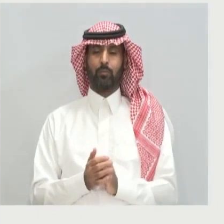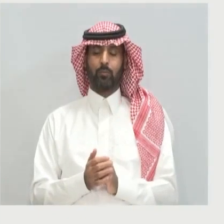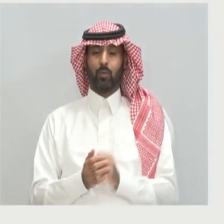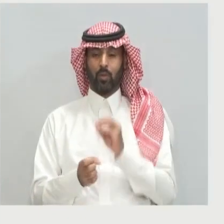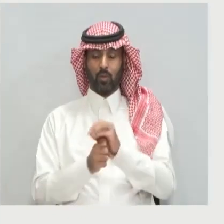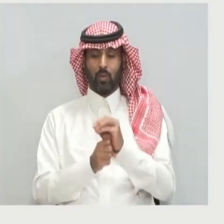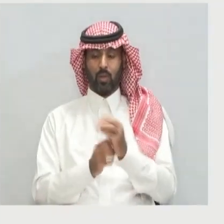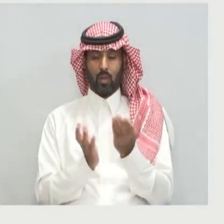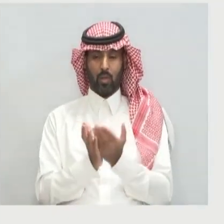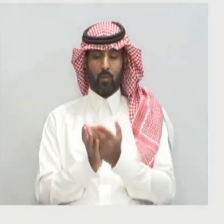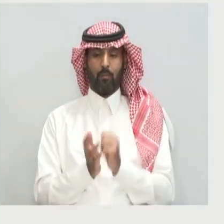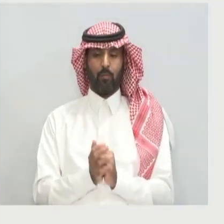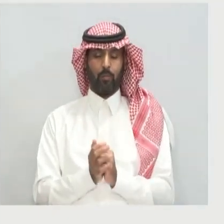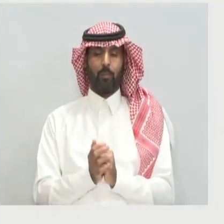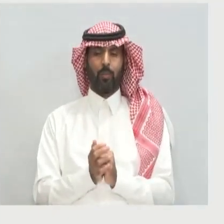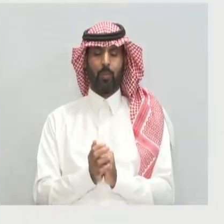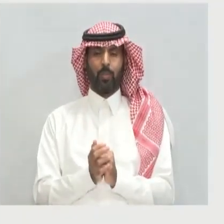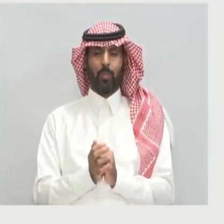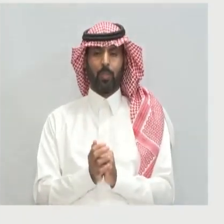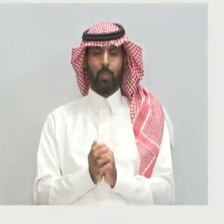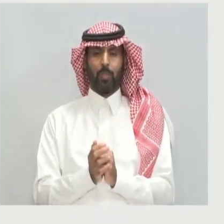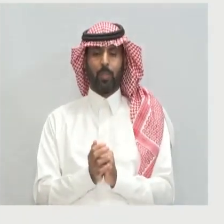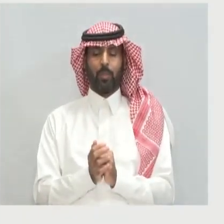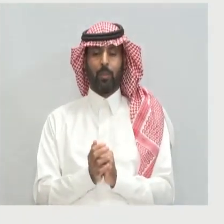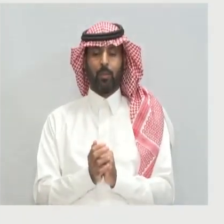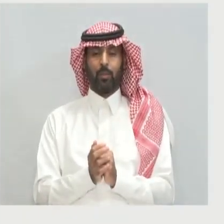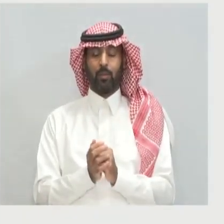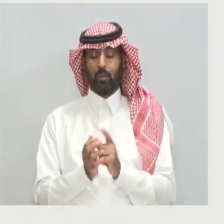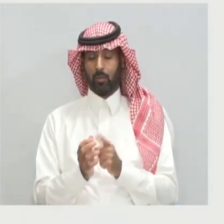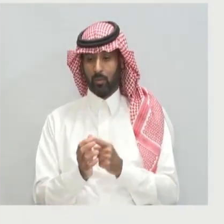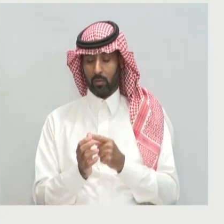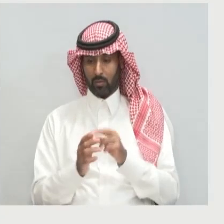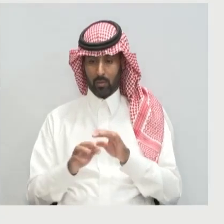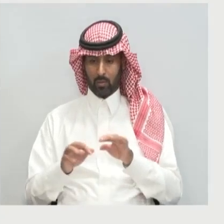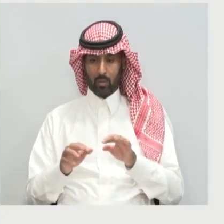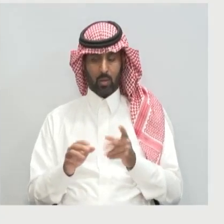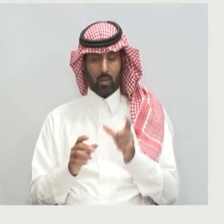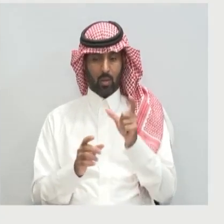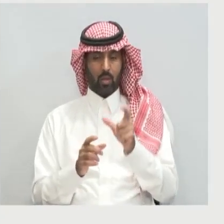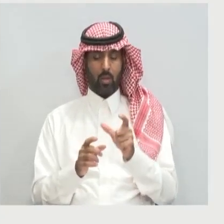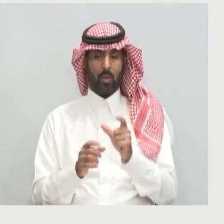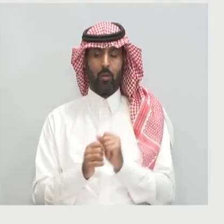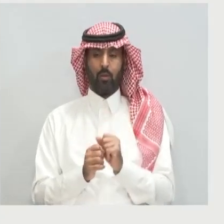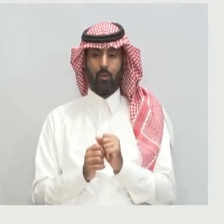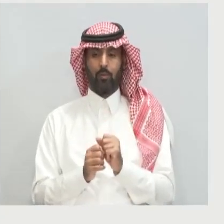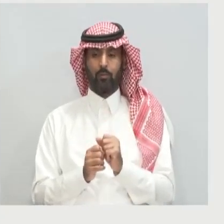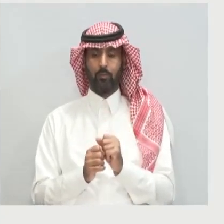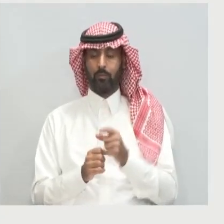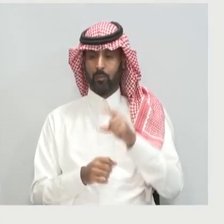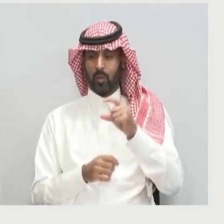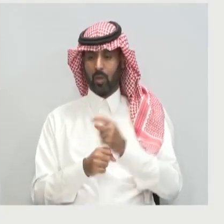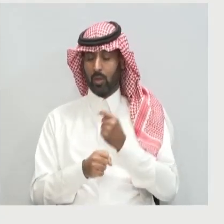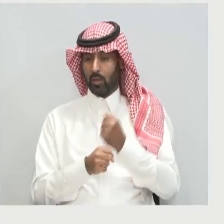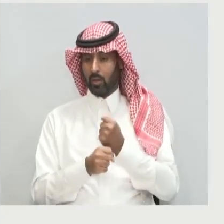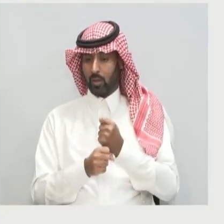تعلمنا في الدرس السابق مشروع الوحده لانها تذكر شبكات الحاسب نتورك